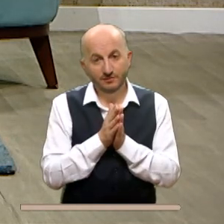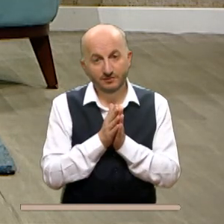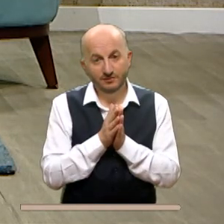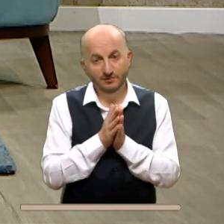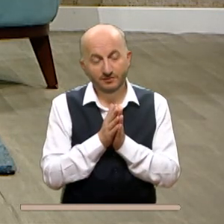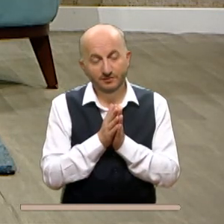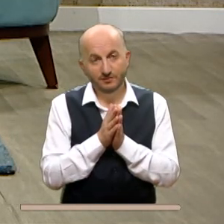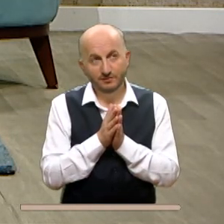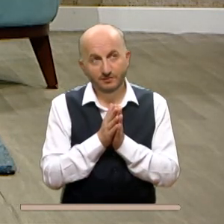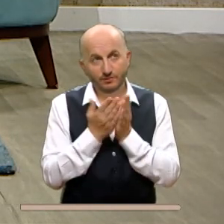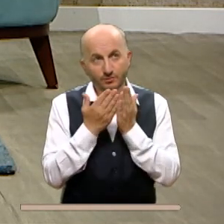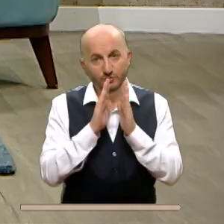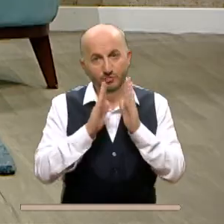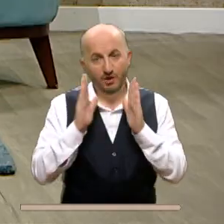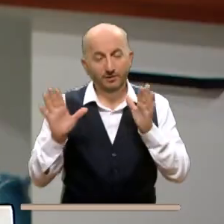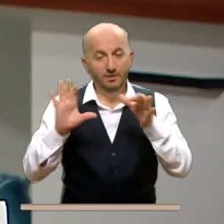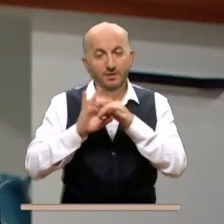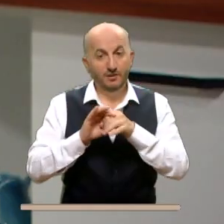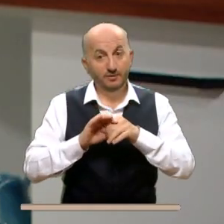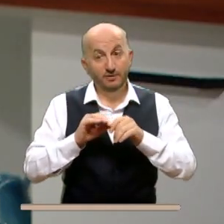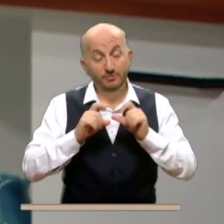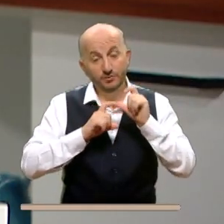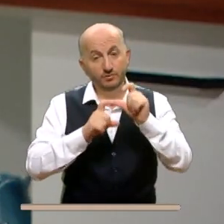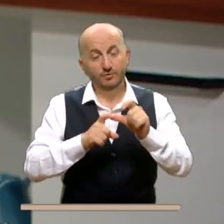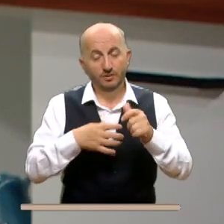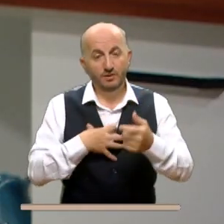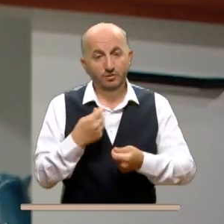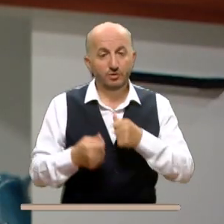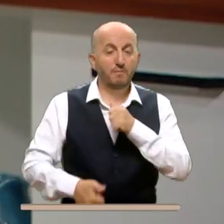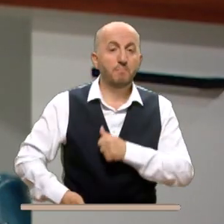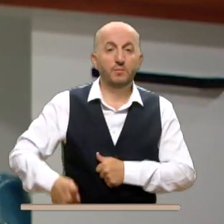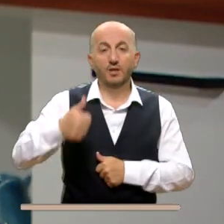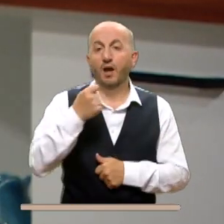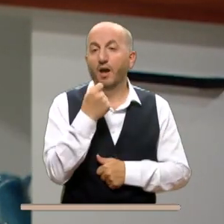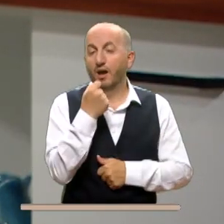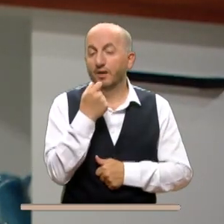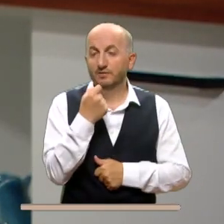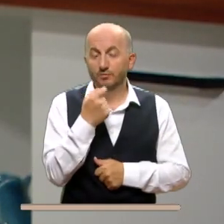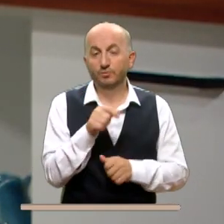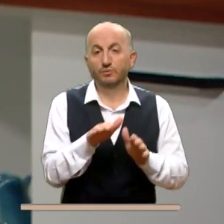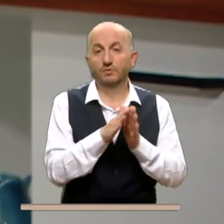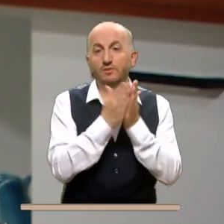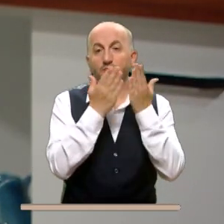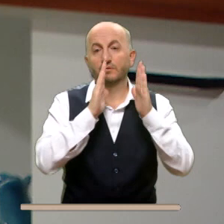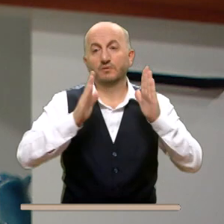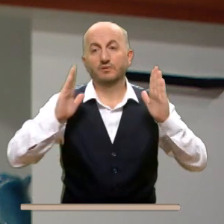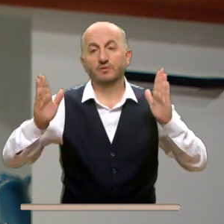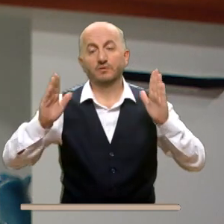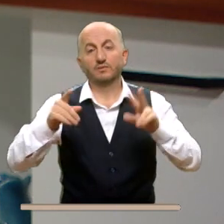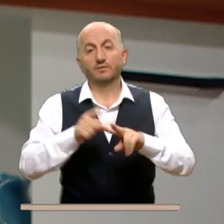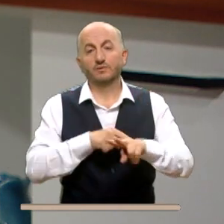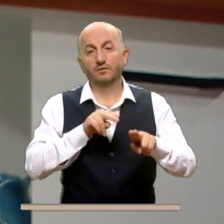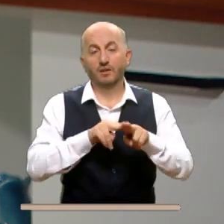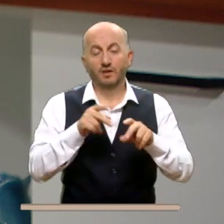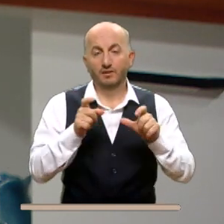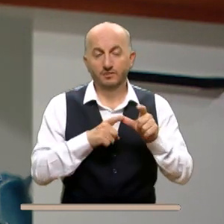bir şey daha soracağım kütüphaneyle ilgili. Ancak Diyanet İşleri Başkanlığımızın Ankara'da bulunan büyük kütüphanesi biliyorsunuz. YKS süreci,